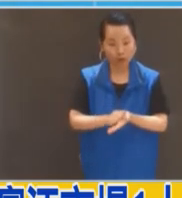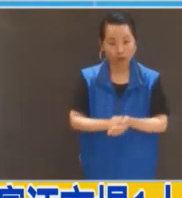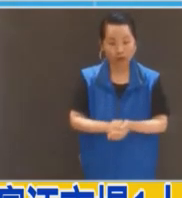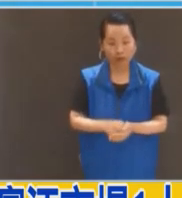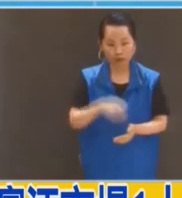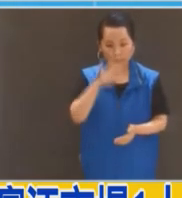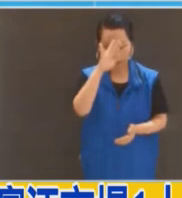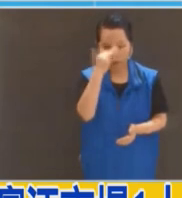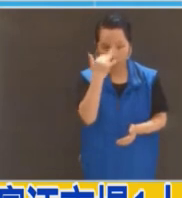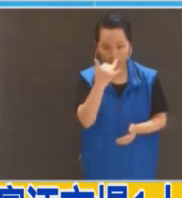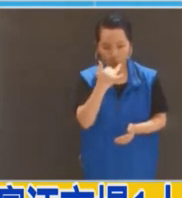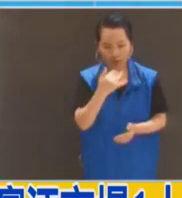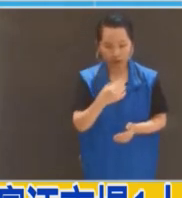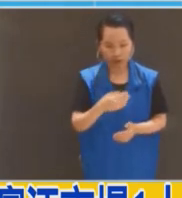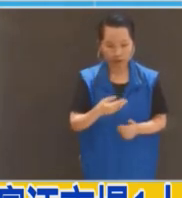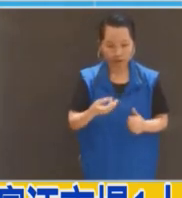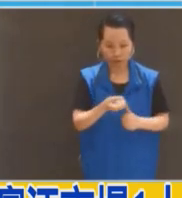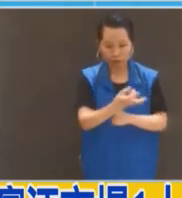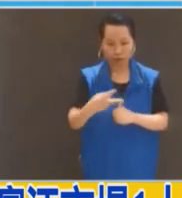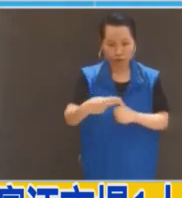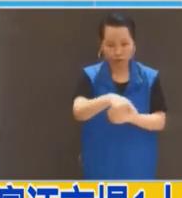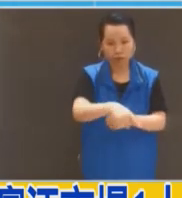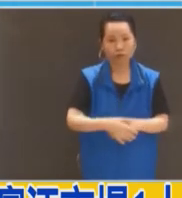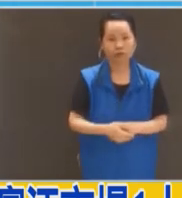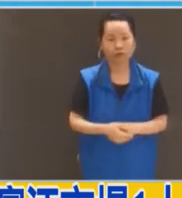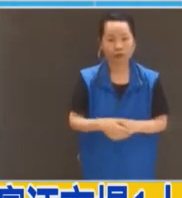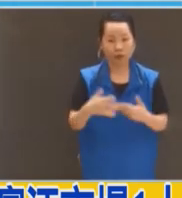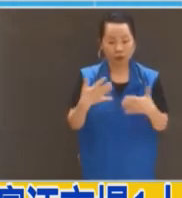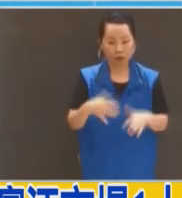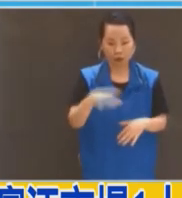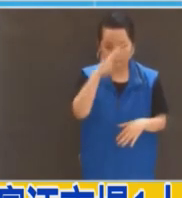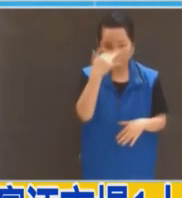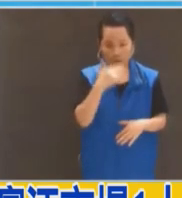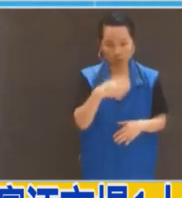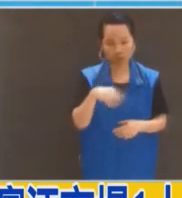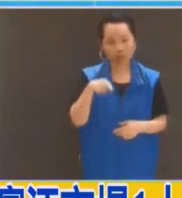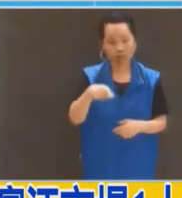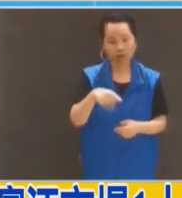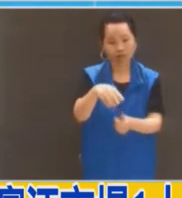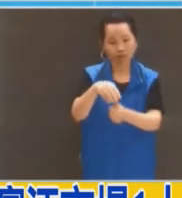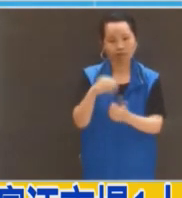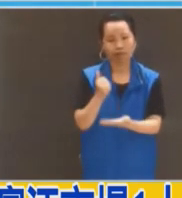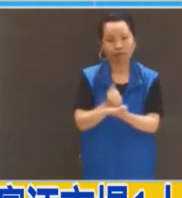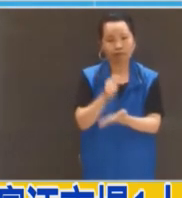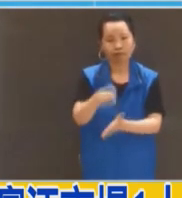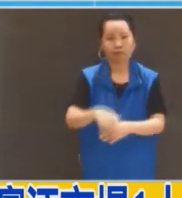链找到。所以无症状很多都是我们靠这样子找出来的。至于